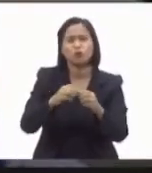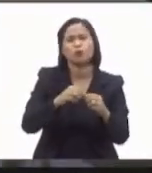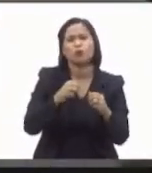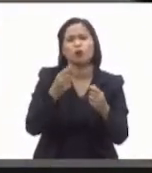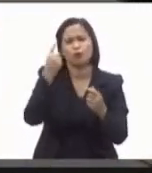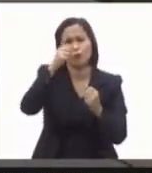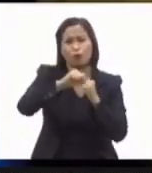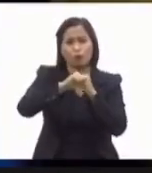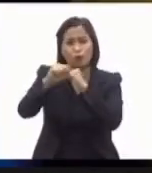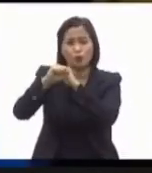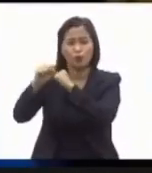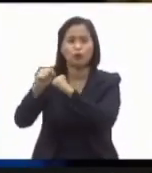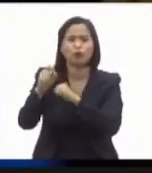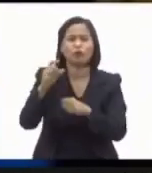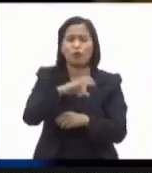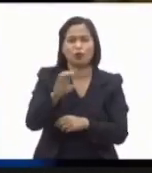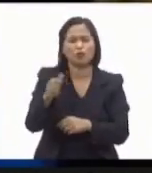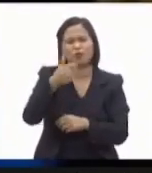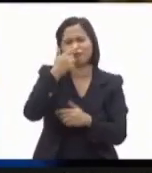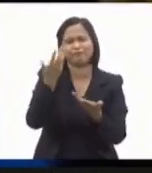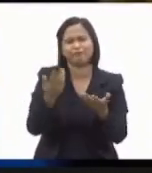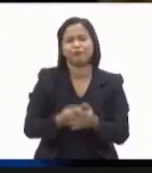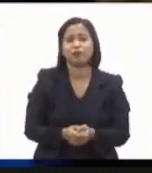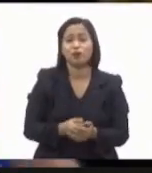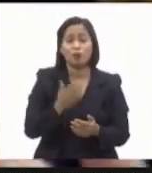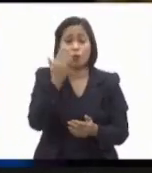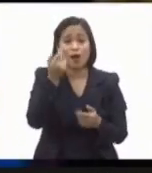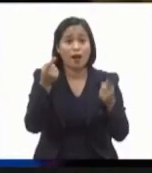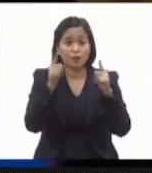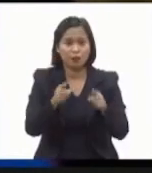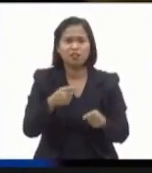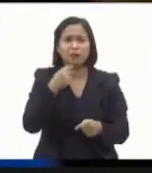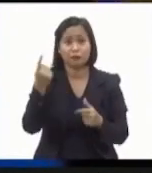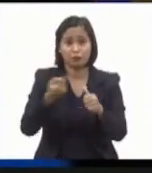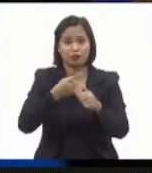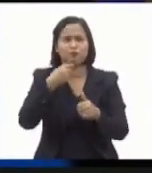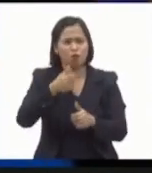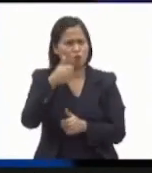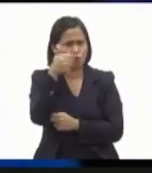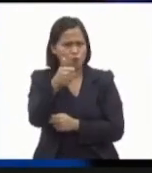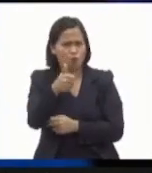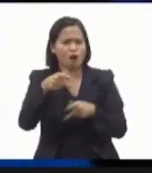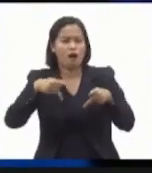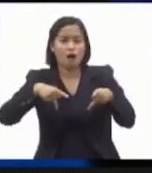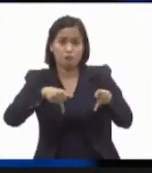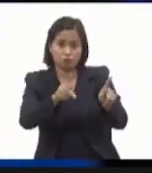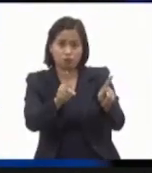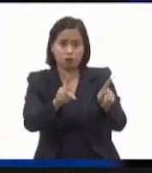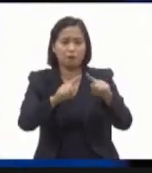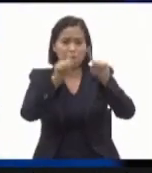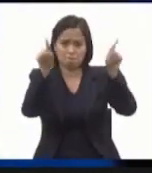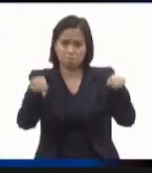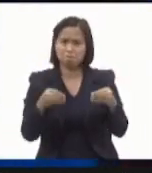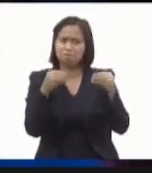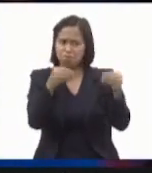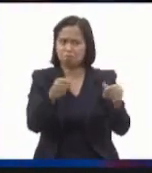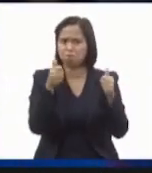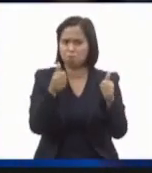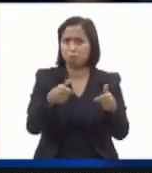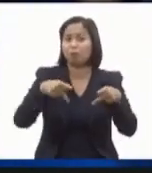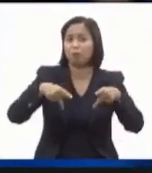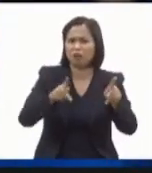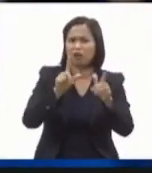ang gulo. Because ang nangyari nga dyan, they allowed us, they gave us a permission.